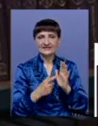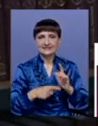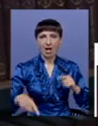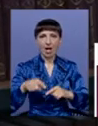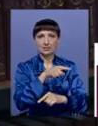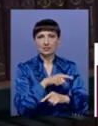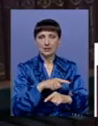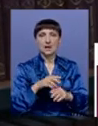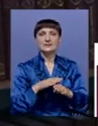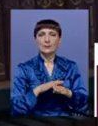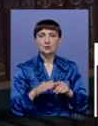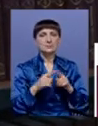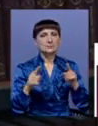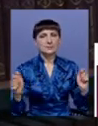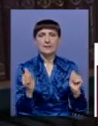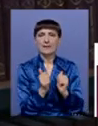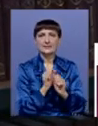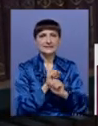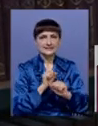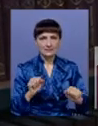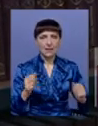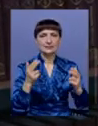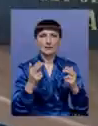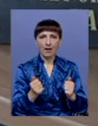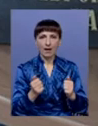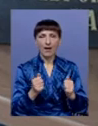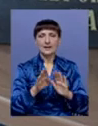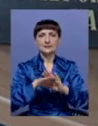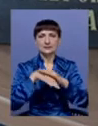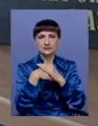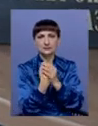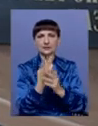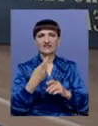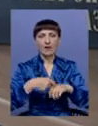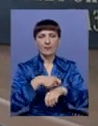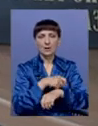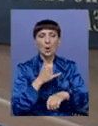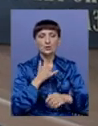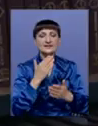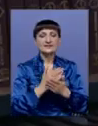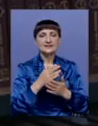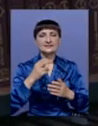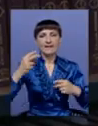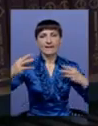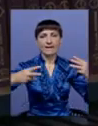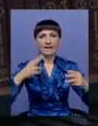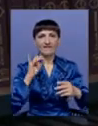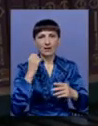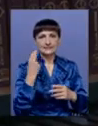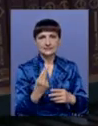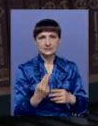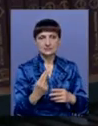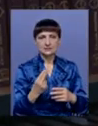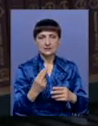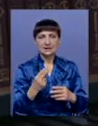находиться, с соблюдением санитарных норм и с расстоянием 2 метра. У нас везде есть, значит, кварц на каждом этаже, в каждом